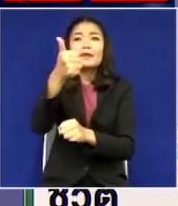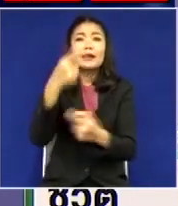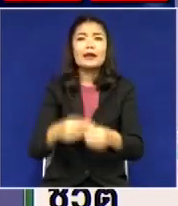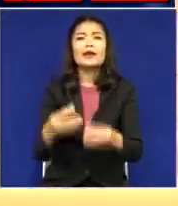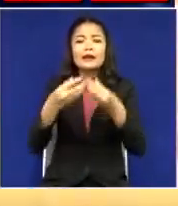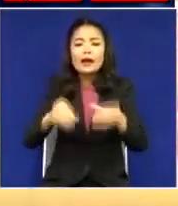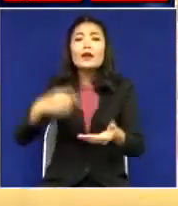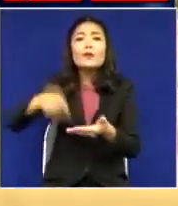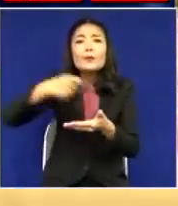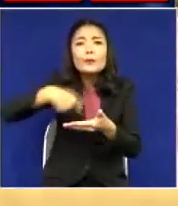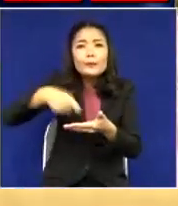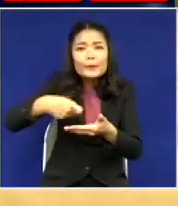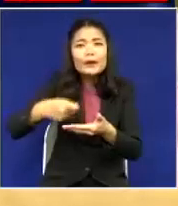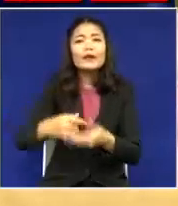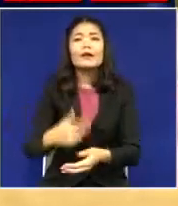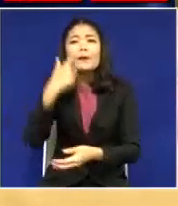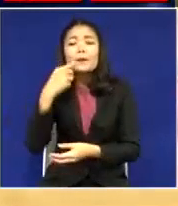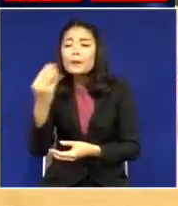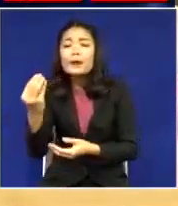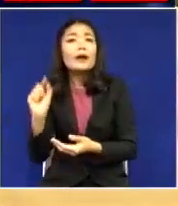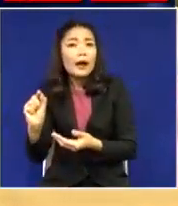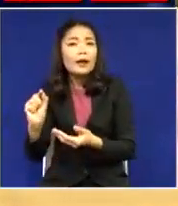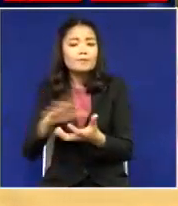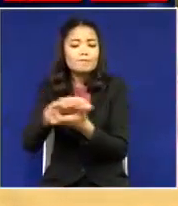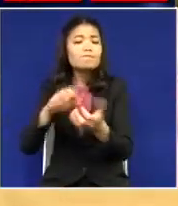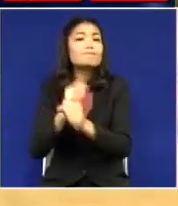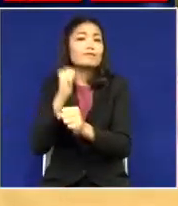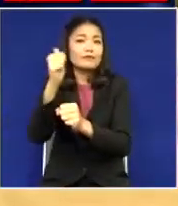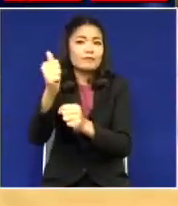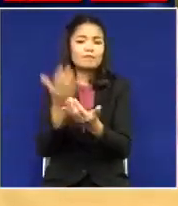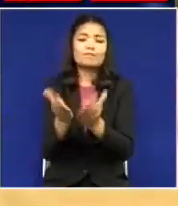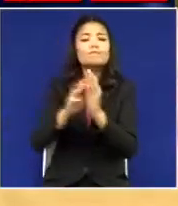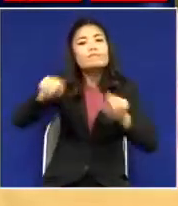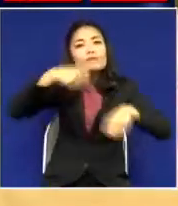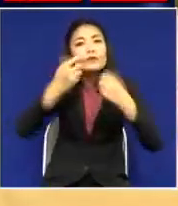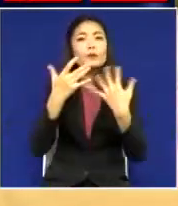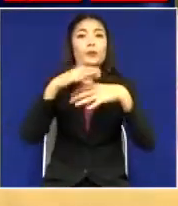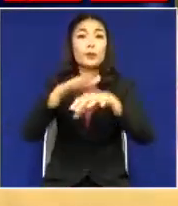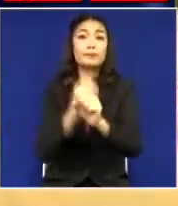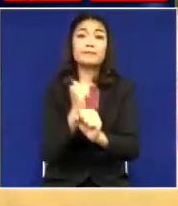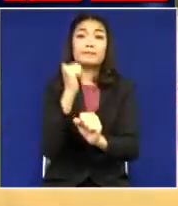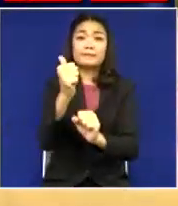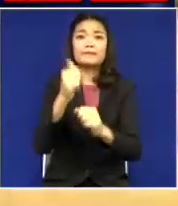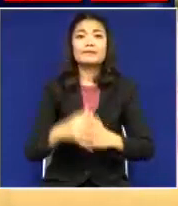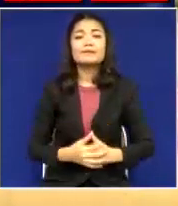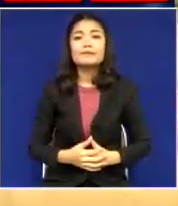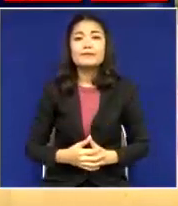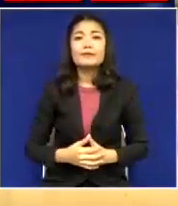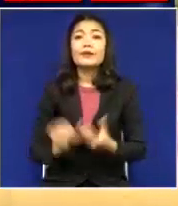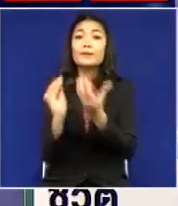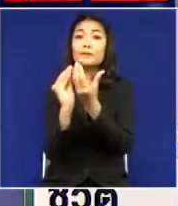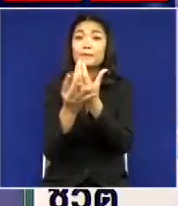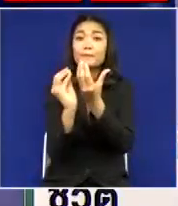นะครับก็สามารถทำเพื่อเป็นอาหารที่รับประทานได้ในครอบครัวนะครับและนอกจากนี้เรารู้ว่าผลไม้น